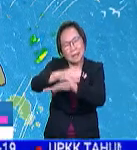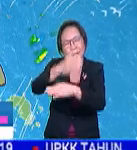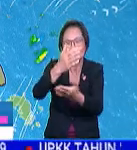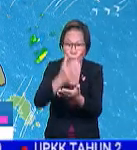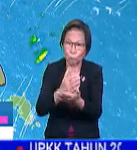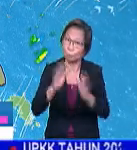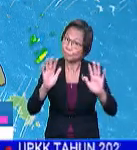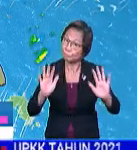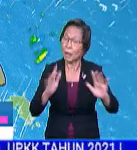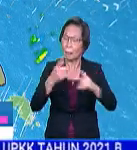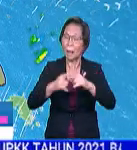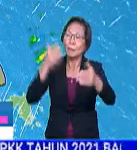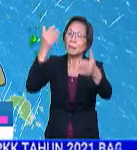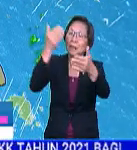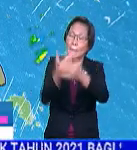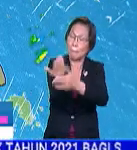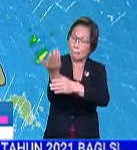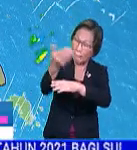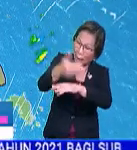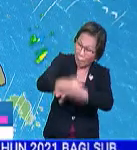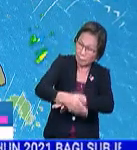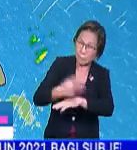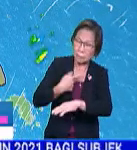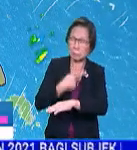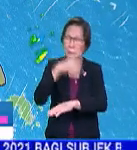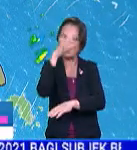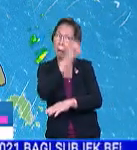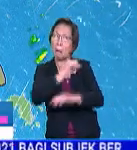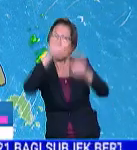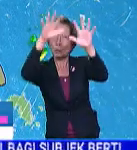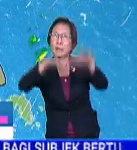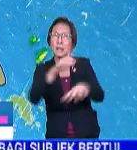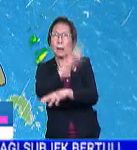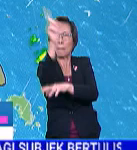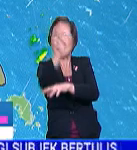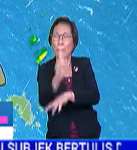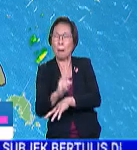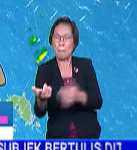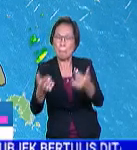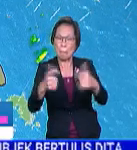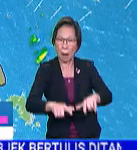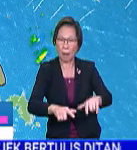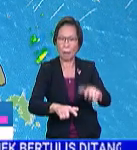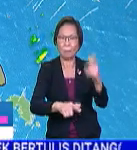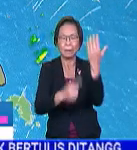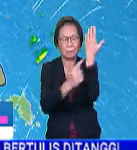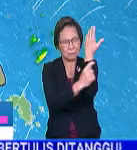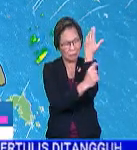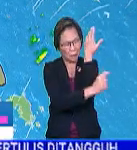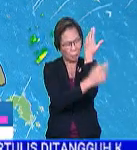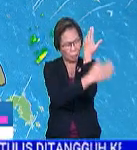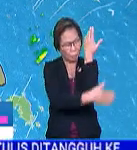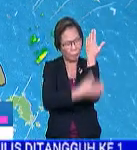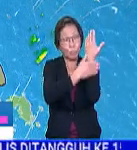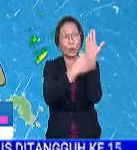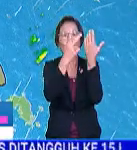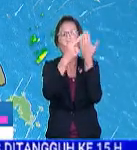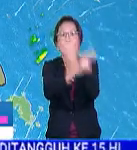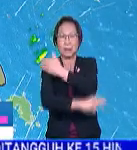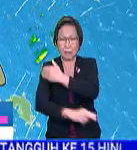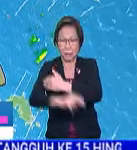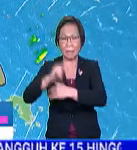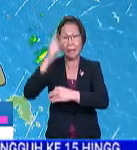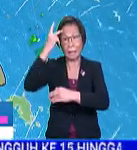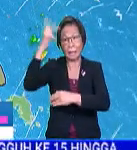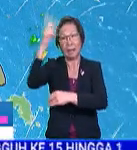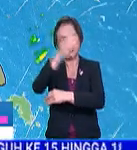nanti. Tetapi menjelang ke malam nanti kita jangkakan hujan berserta petir akan berlaku di pantai timur melibatkan dua negeri iaitu di